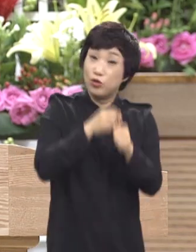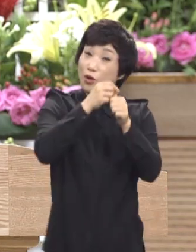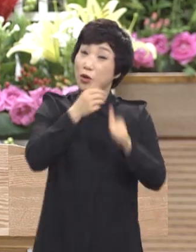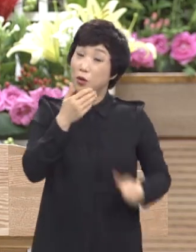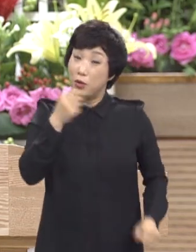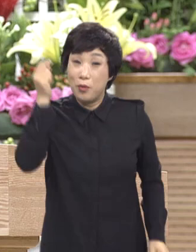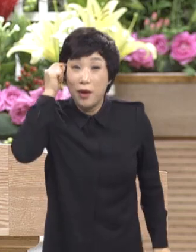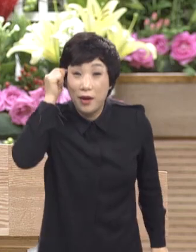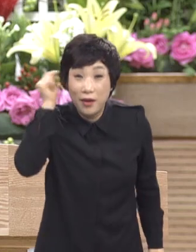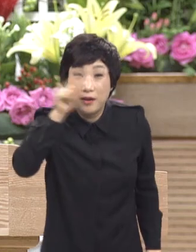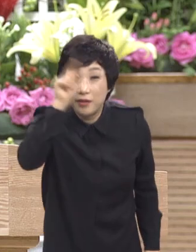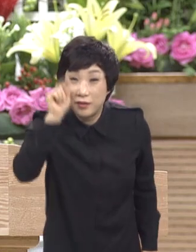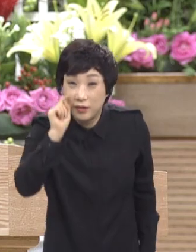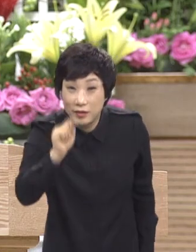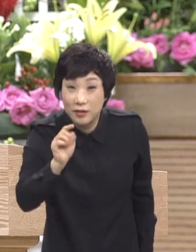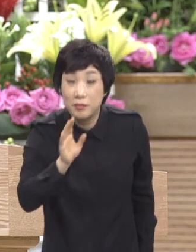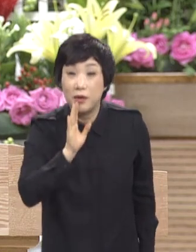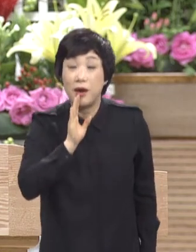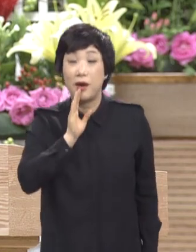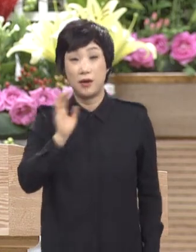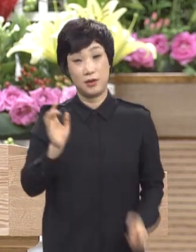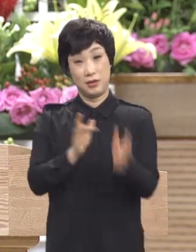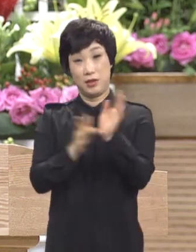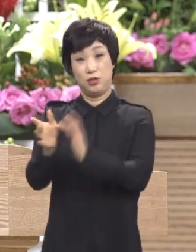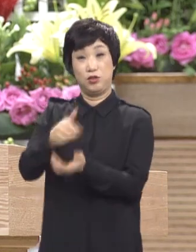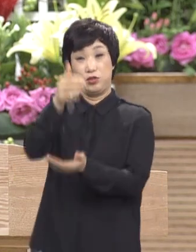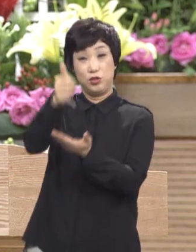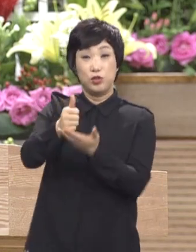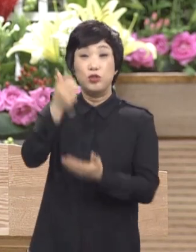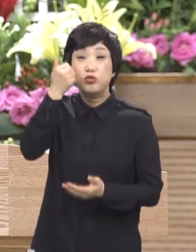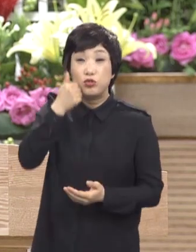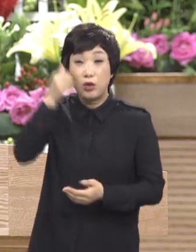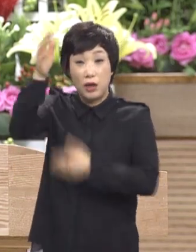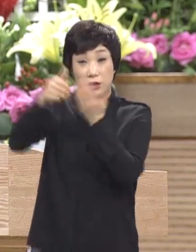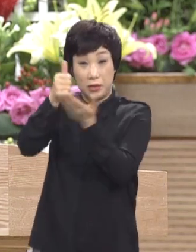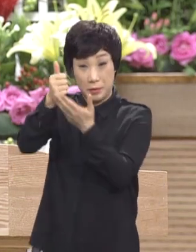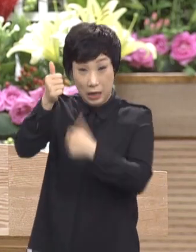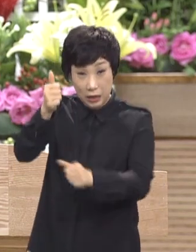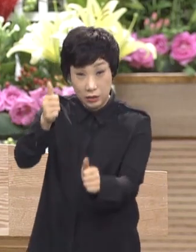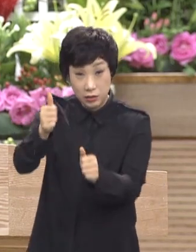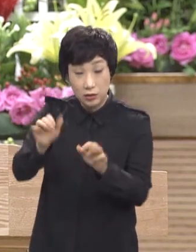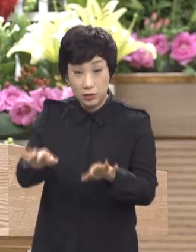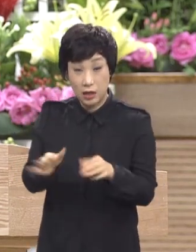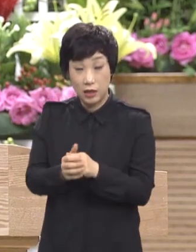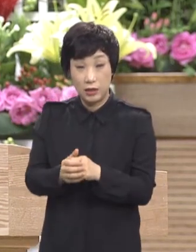받을까? 예수 그리스도는 하나님의 아들로서